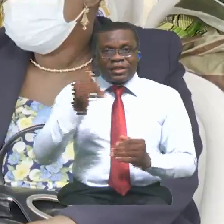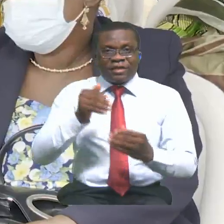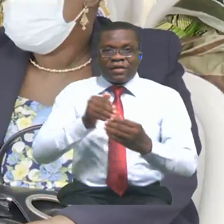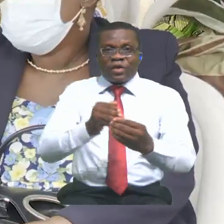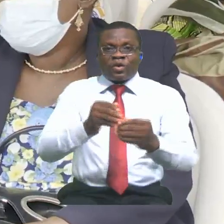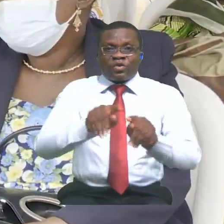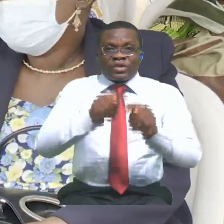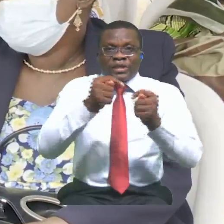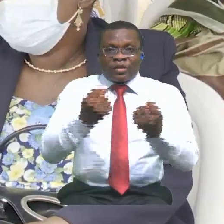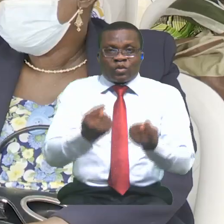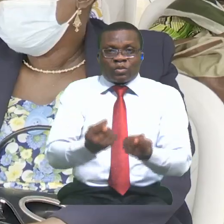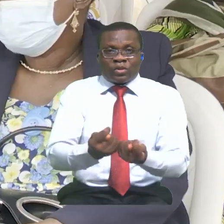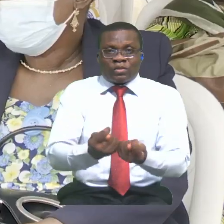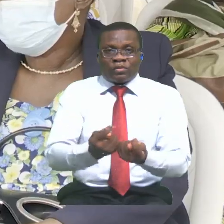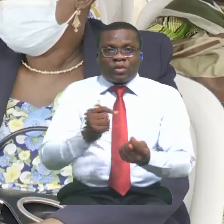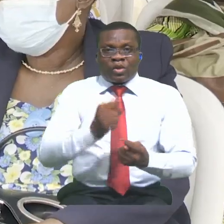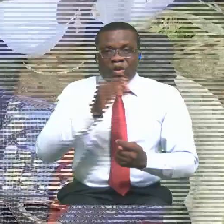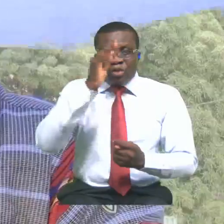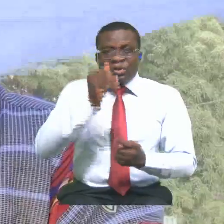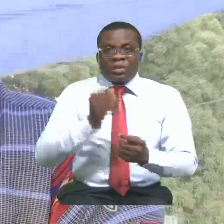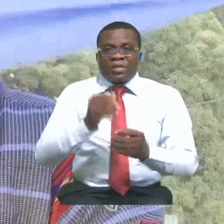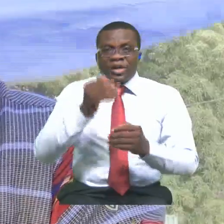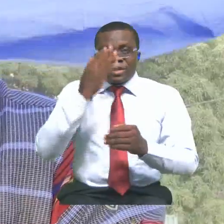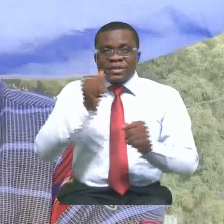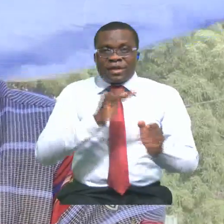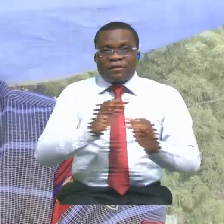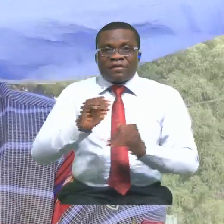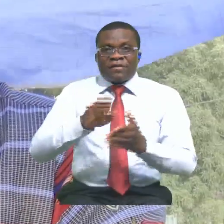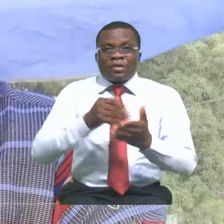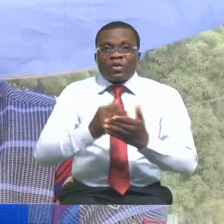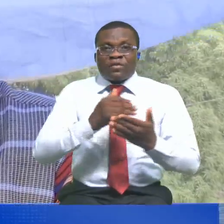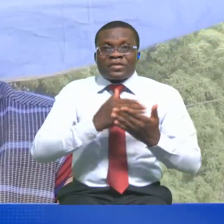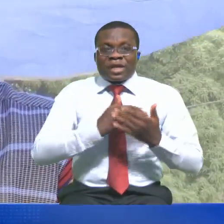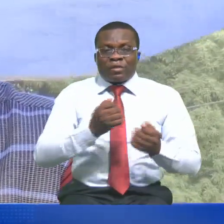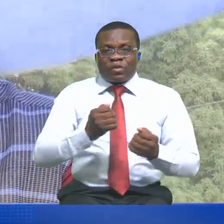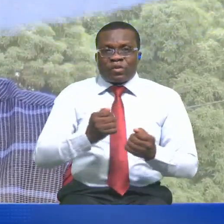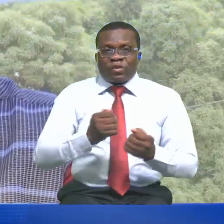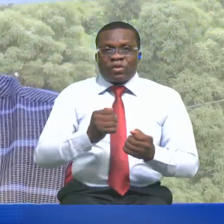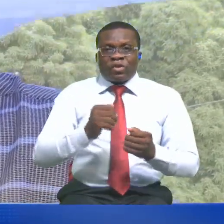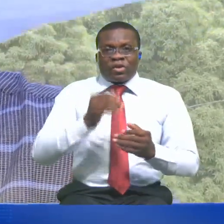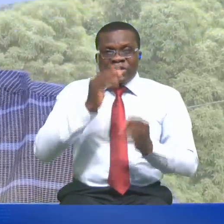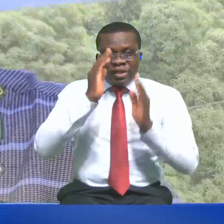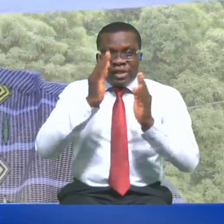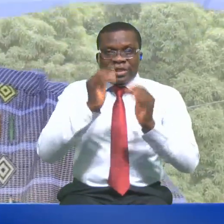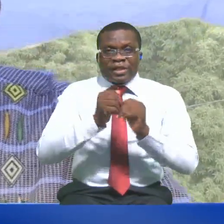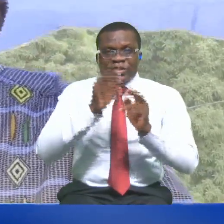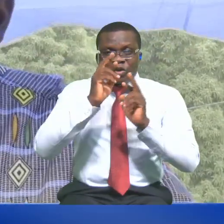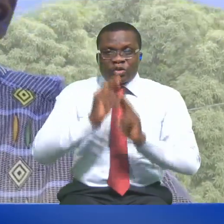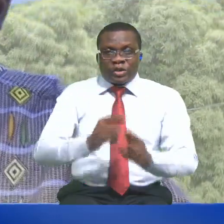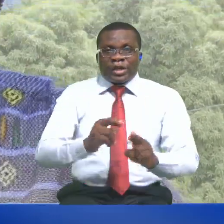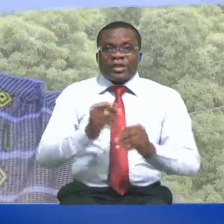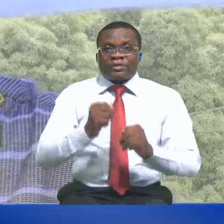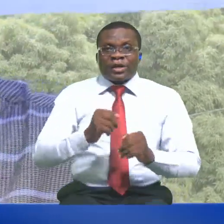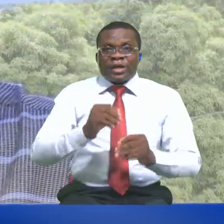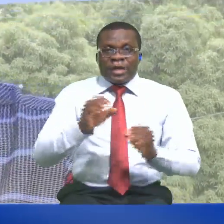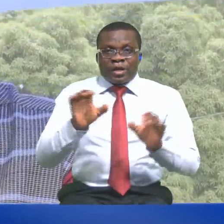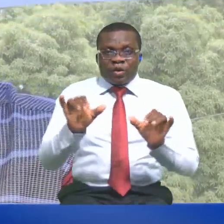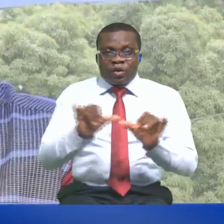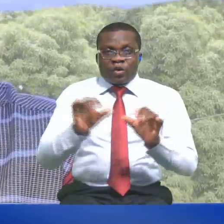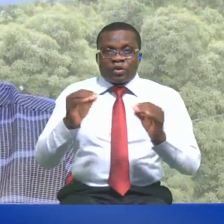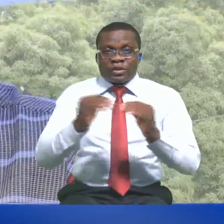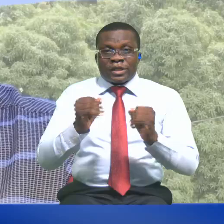troupe. Notre papa savait faire preuve d'amour, d'attention, de respect, de constance,